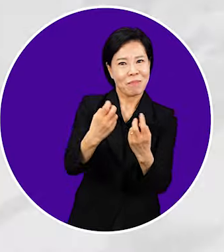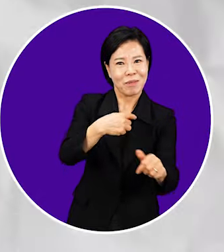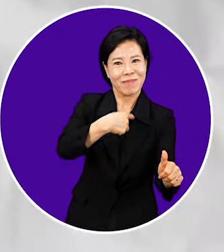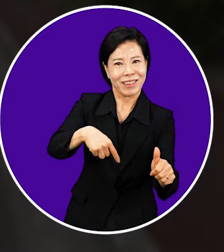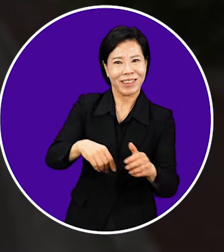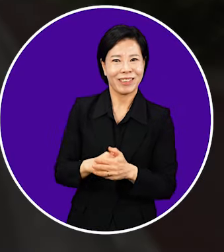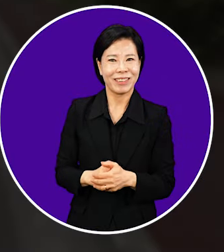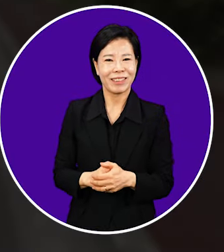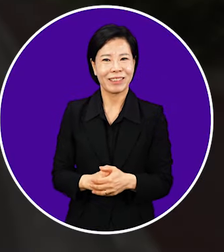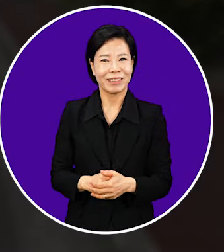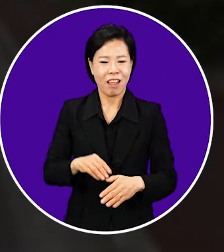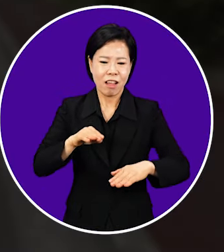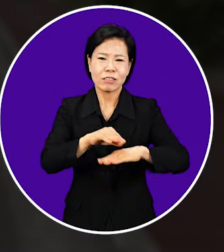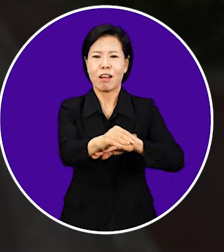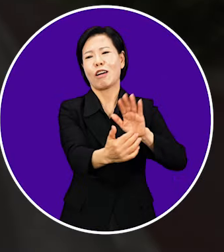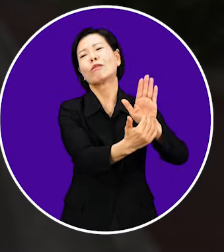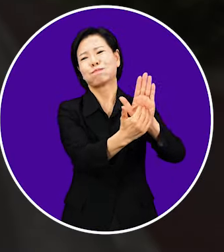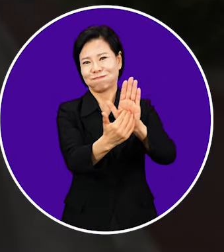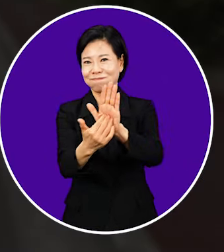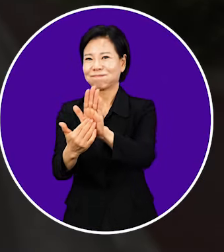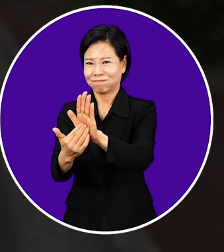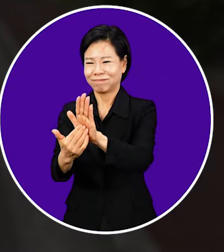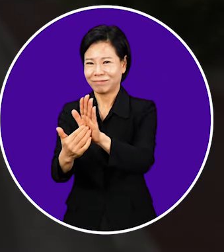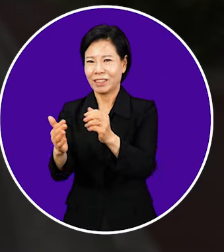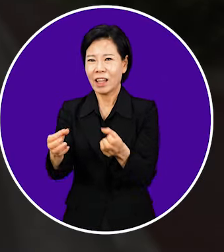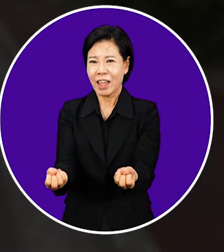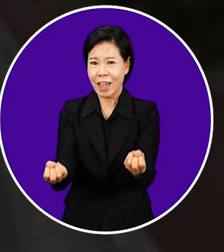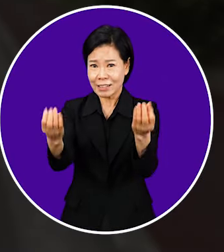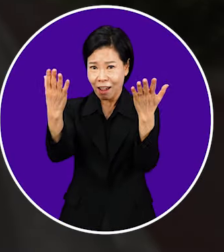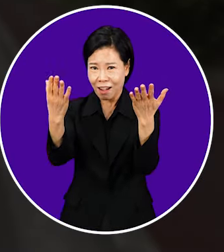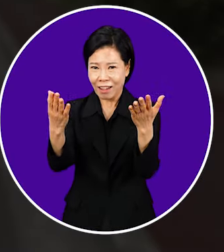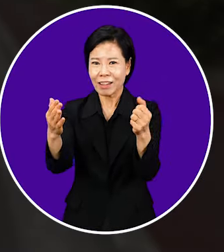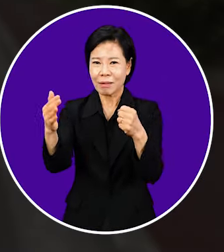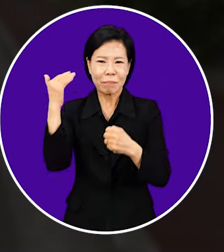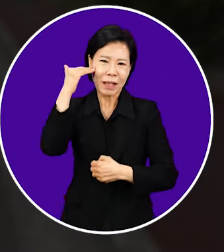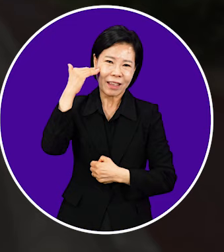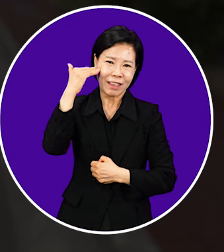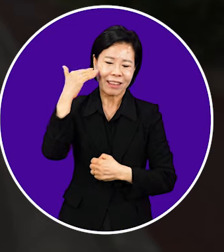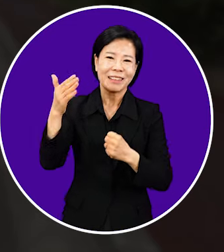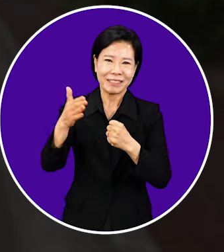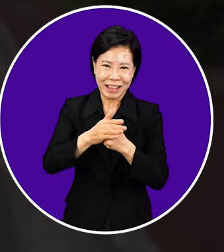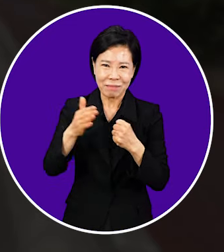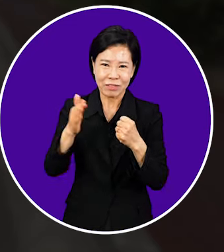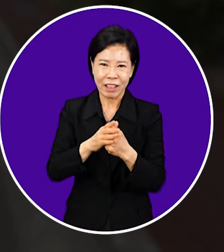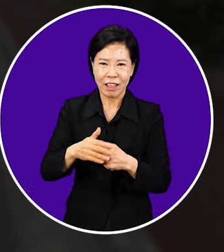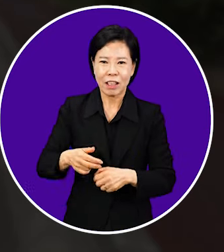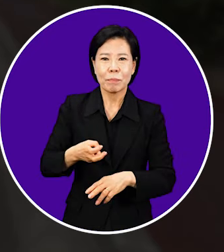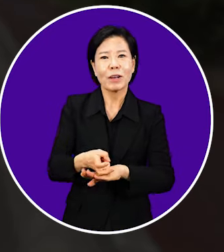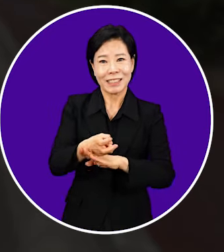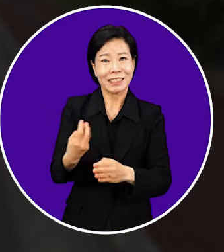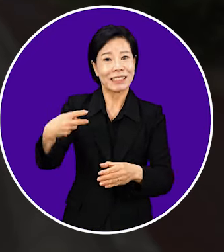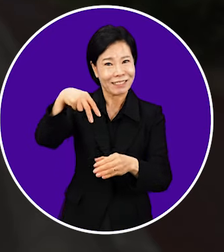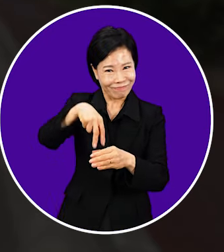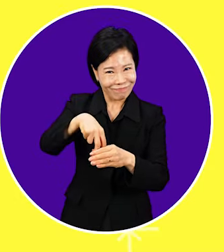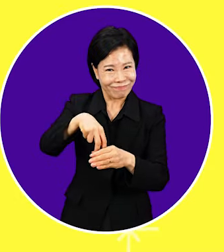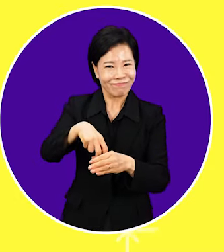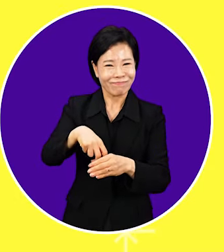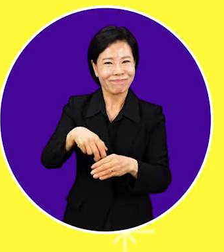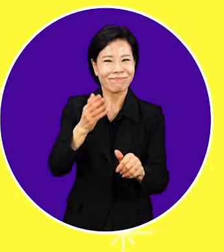잡아드리려고요. 참고로 차량은 통제될 예정이라 행사 취지에 맞게 대중교통으로 방문하시는 건